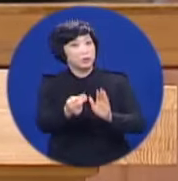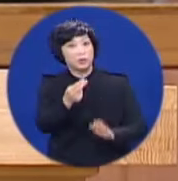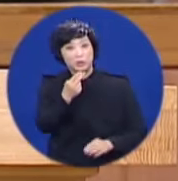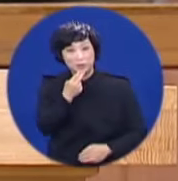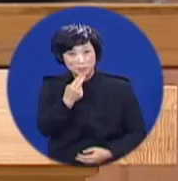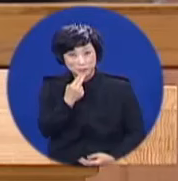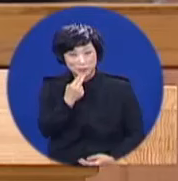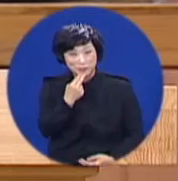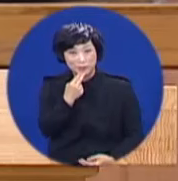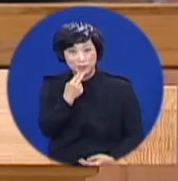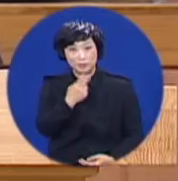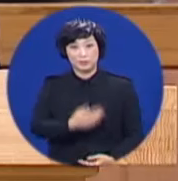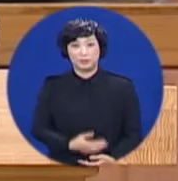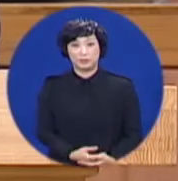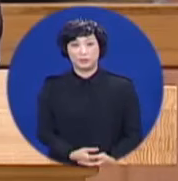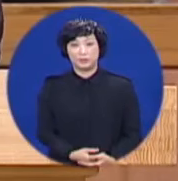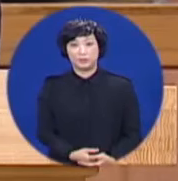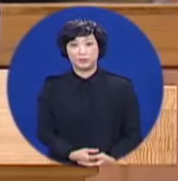행하시지 아니하셨다.